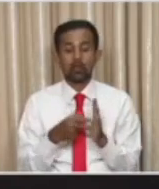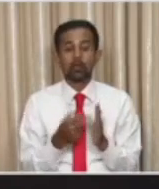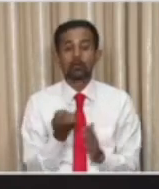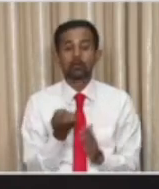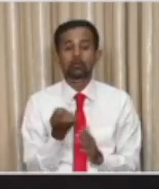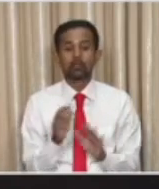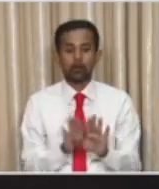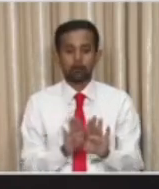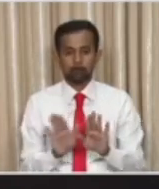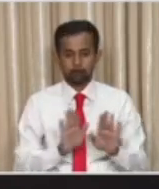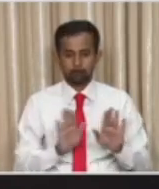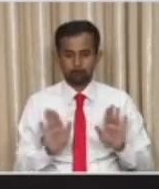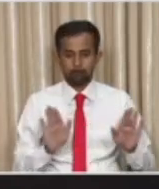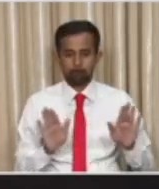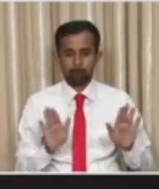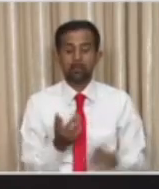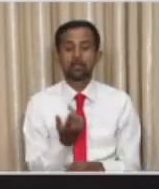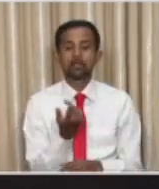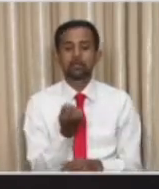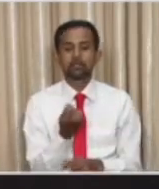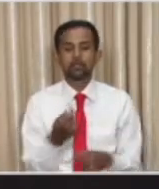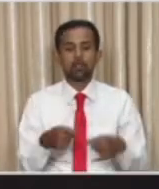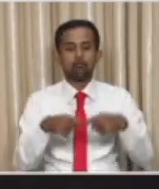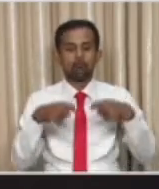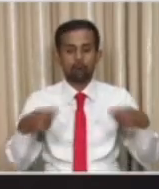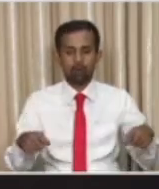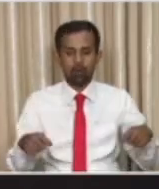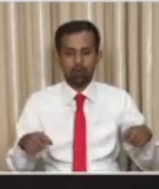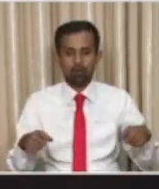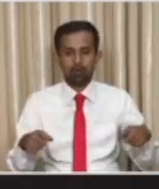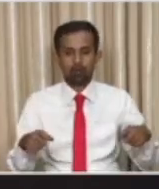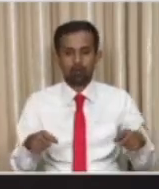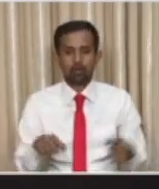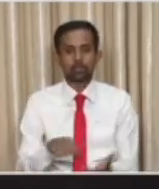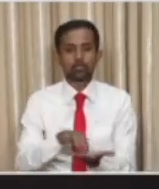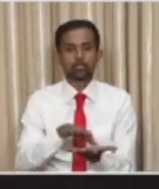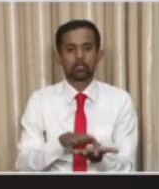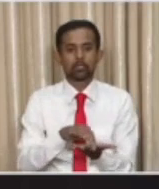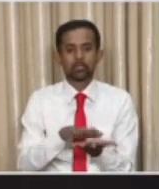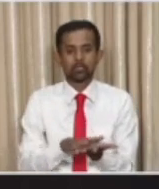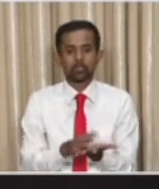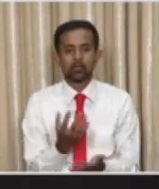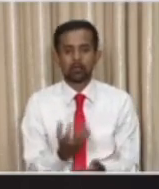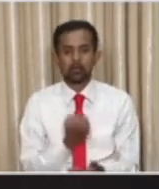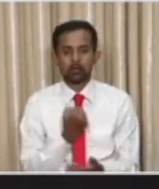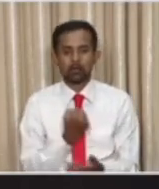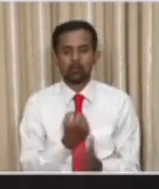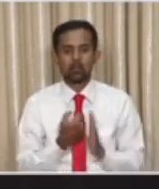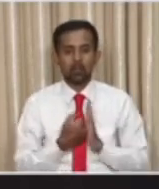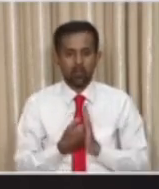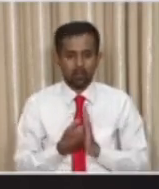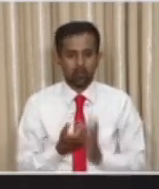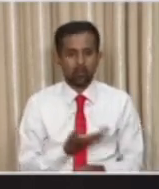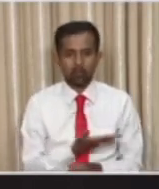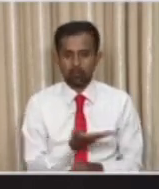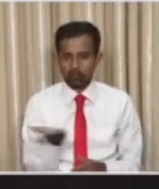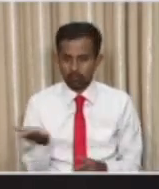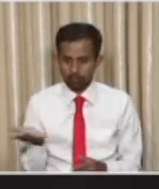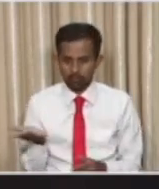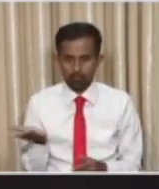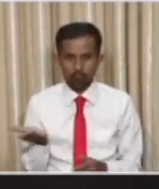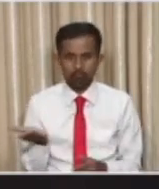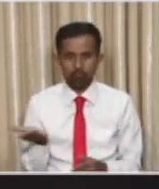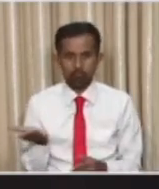සහ මූල්‍ය වියදම් පිළිබඳව තීන්දුව තීරණ ගන්න මේ ගරු සභාවේ